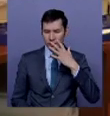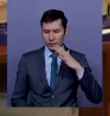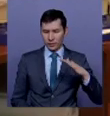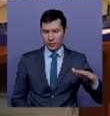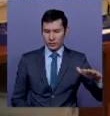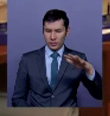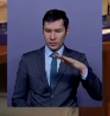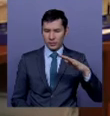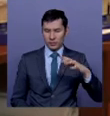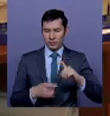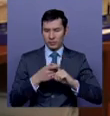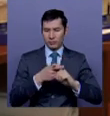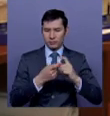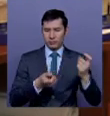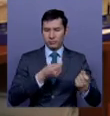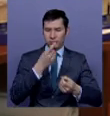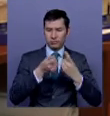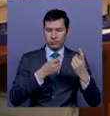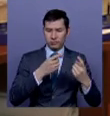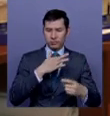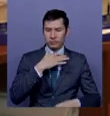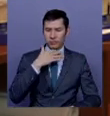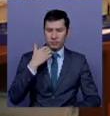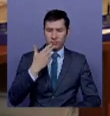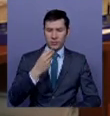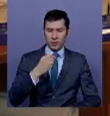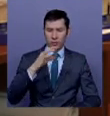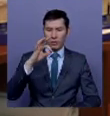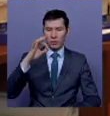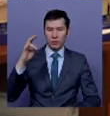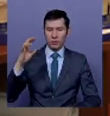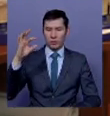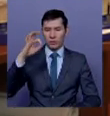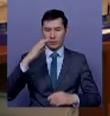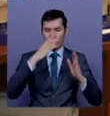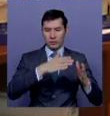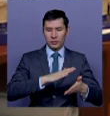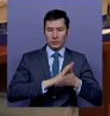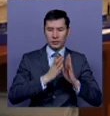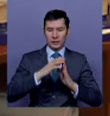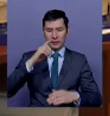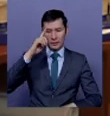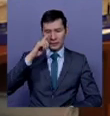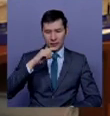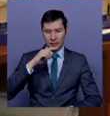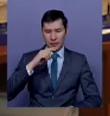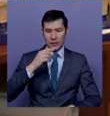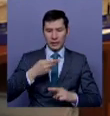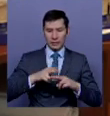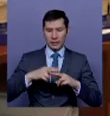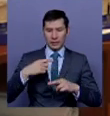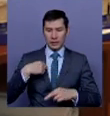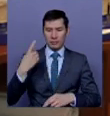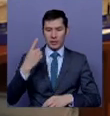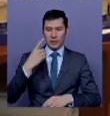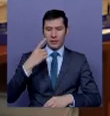жұқпалы аурулардың көптігінен мына біріккен ұлттар ұйымында жаңағы добровольцы деп айтамыз ба біріккен еріктісі болған